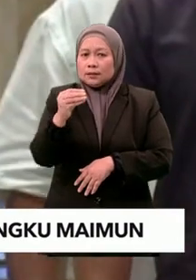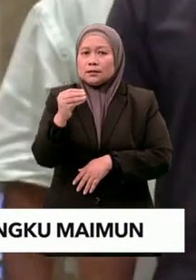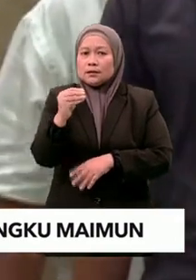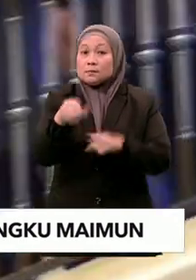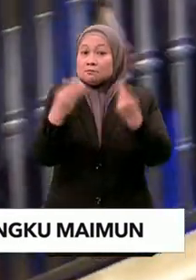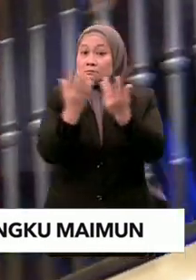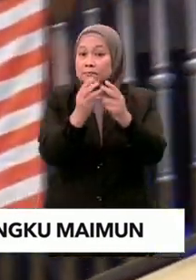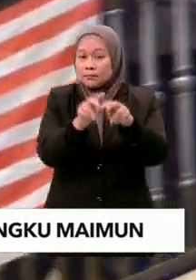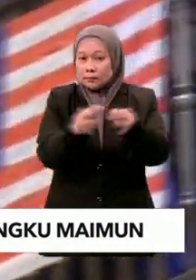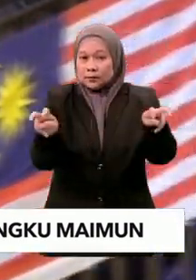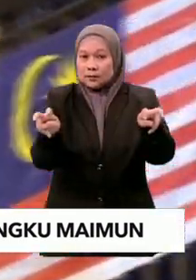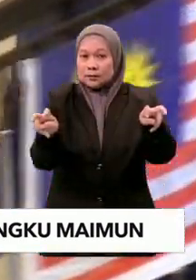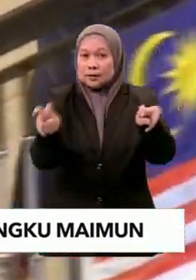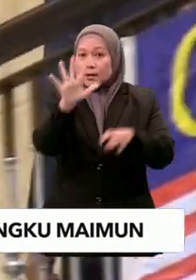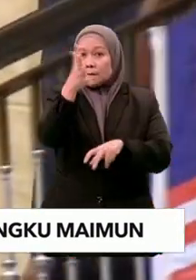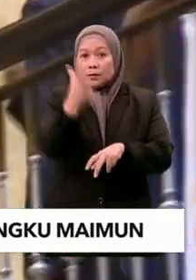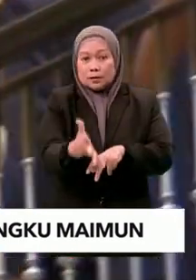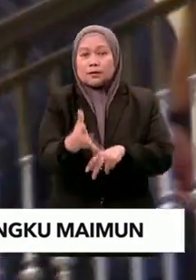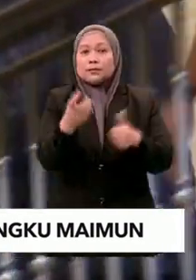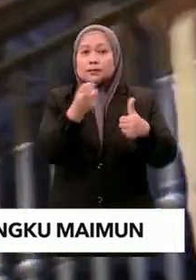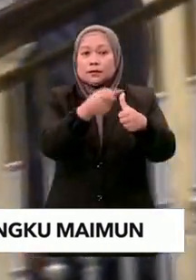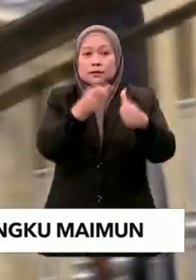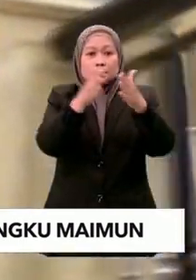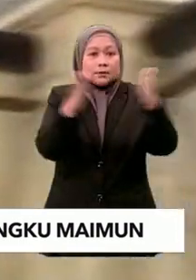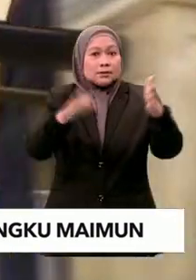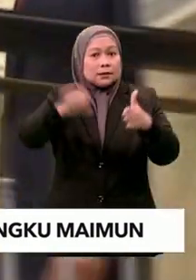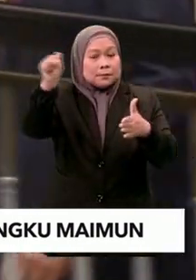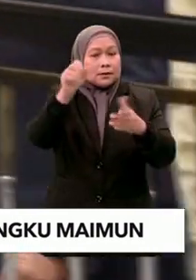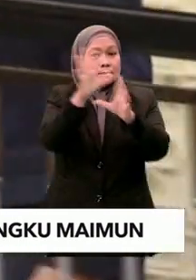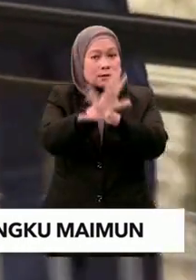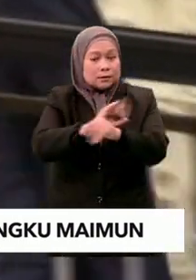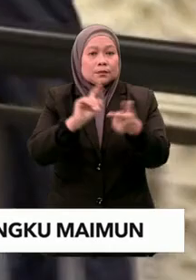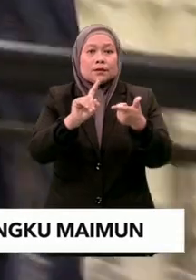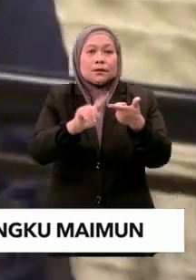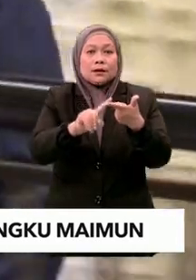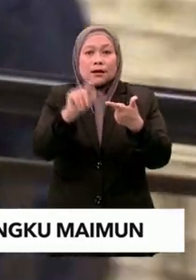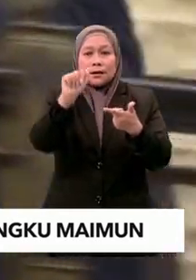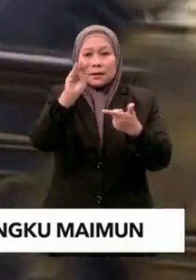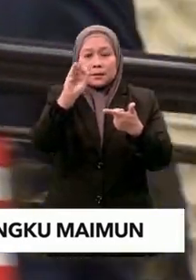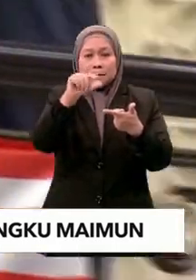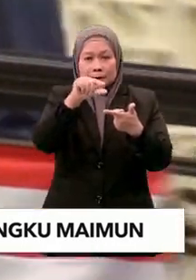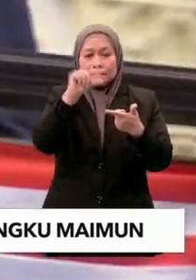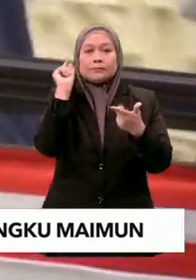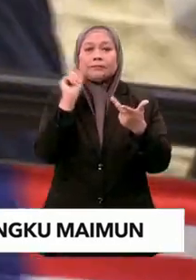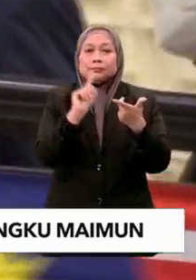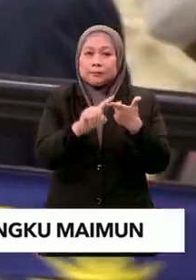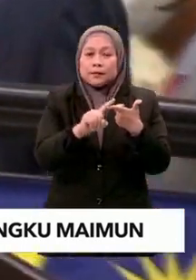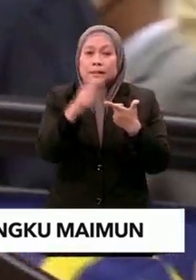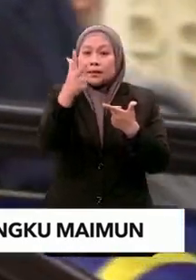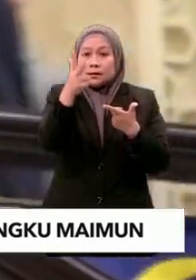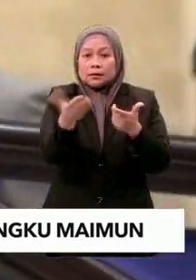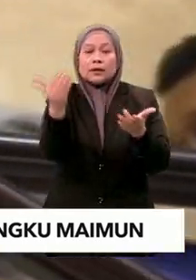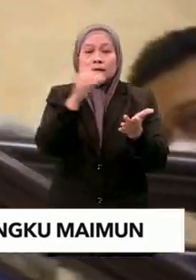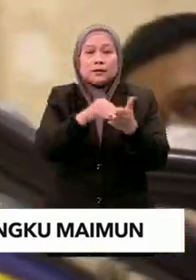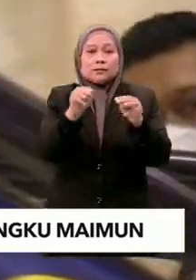membagi sih final lima Hakim itu ialah Hakim besar Sabah dan Serawak danswi Abang Iskandar Abang Hasyim dan tiga